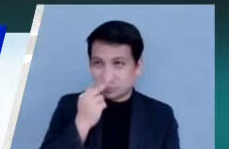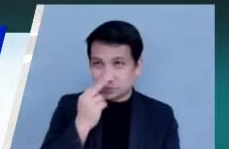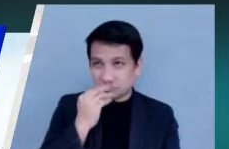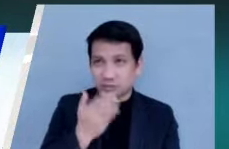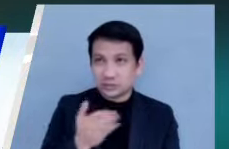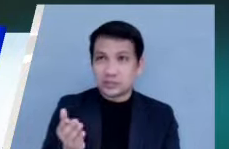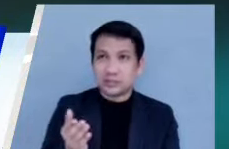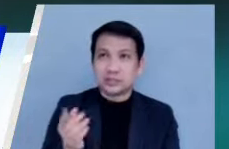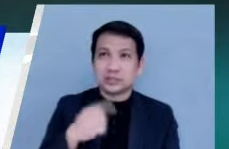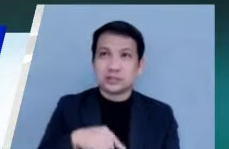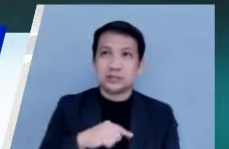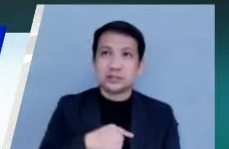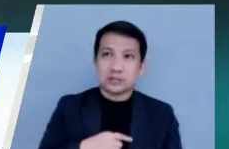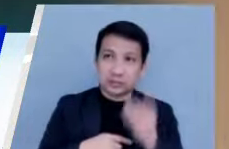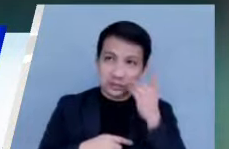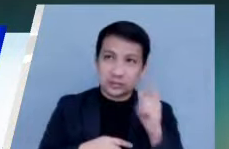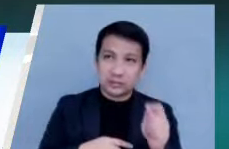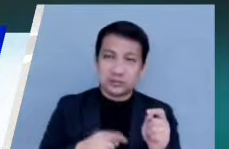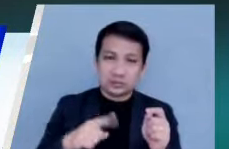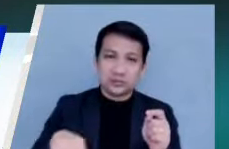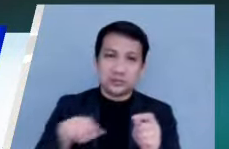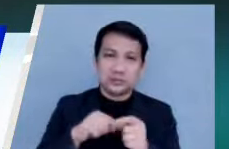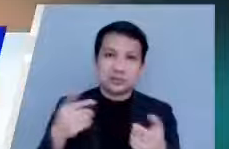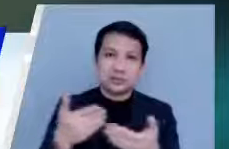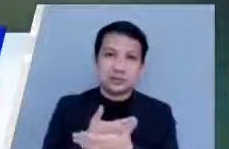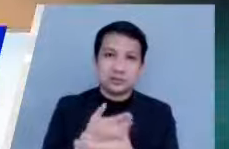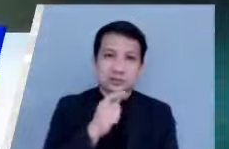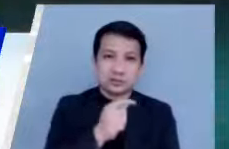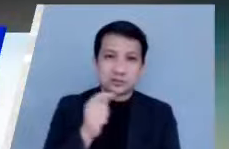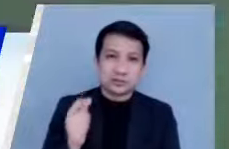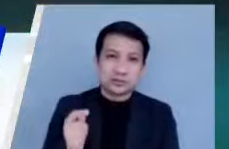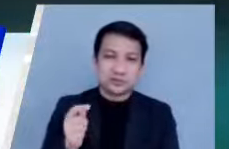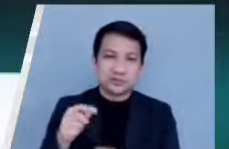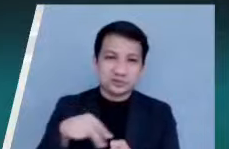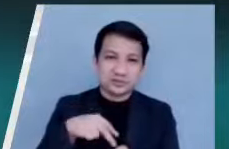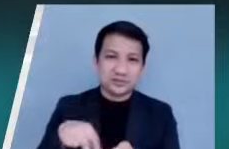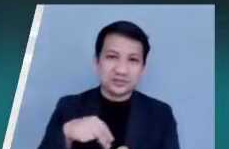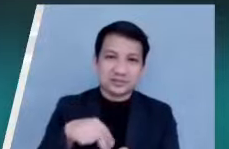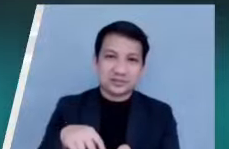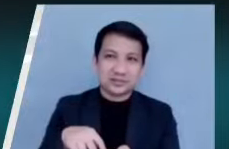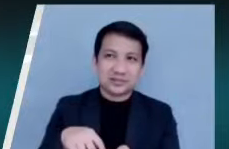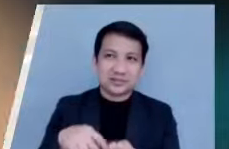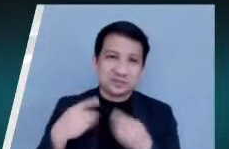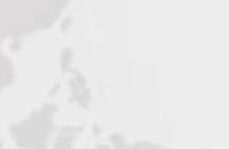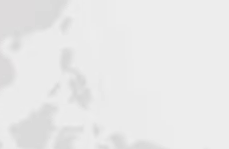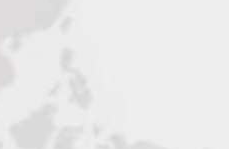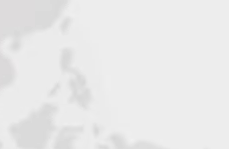Araw star Dennis Trillo sa kanyang newest TikTok dance challenge habang naka-costume.